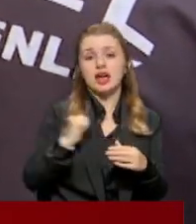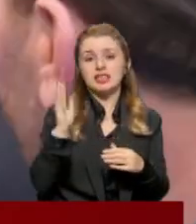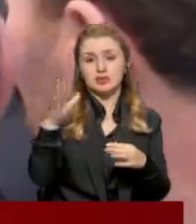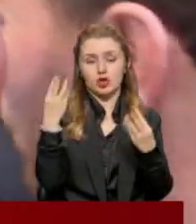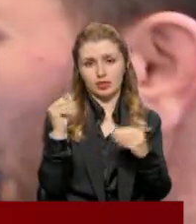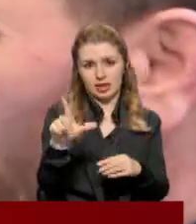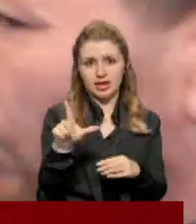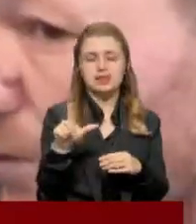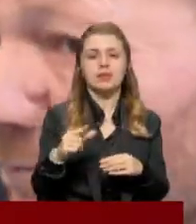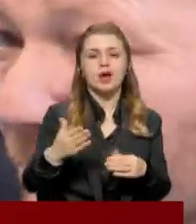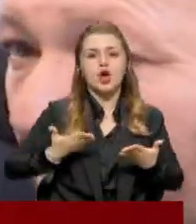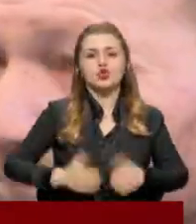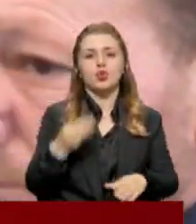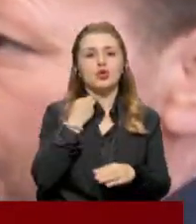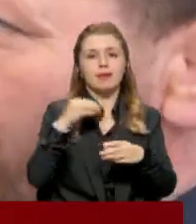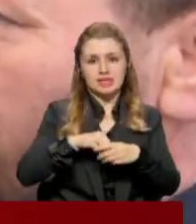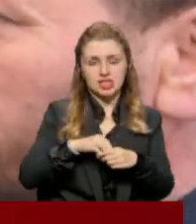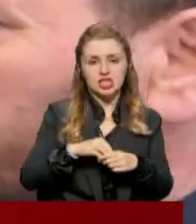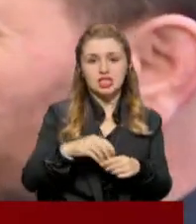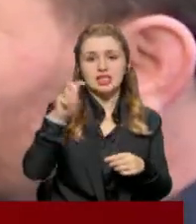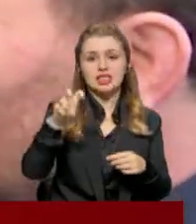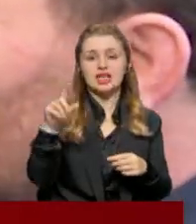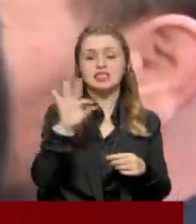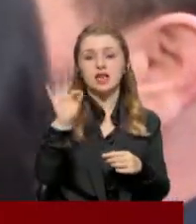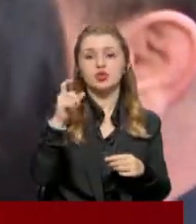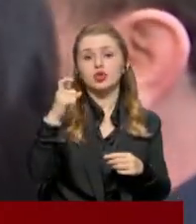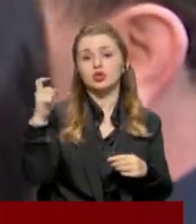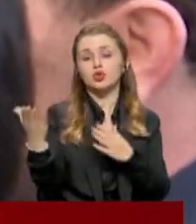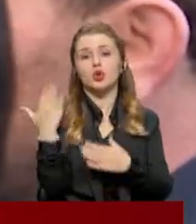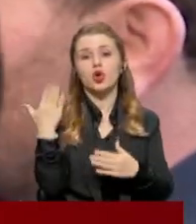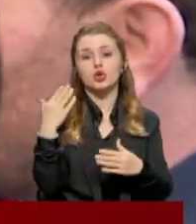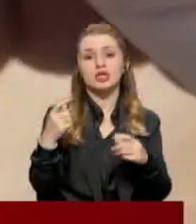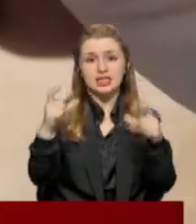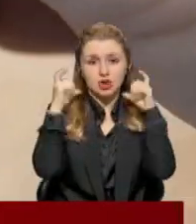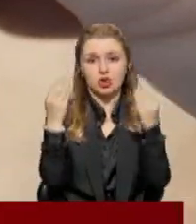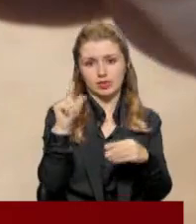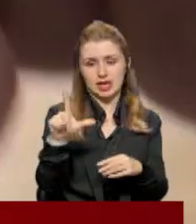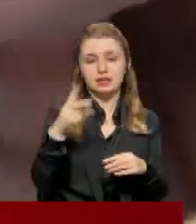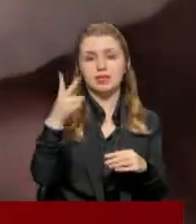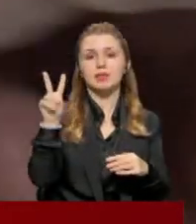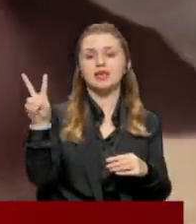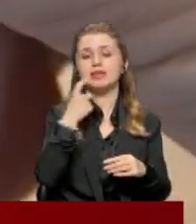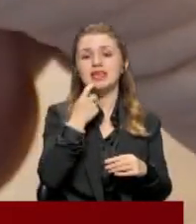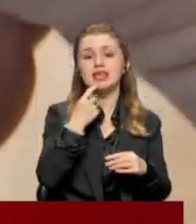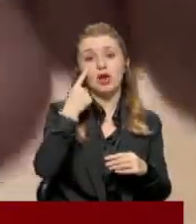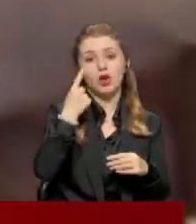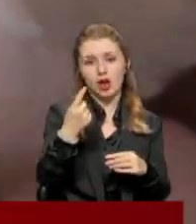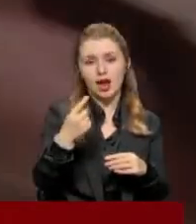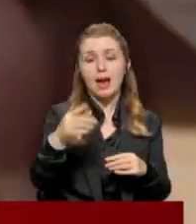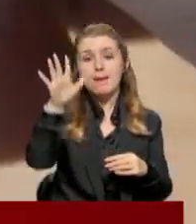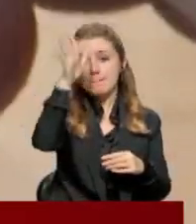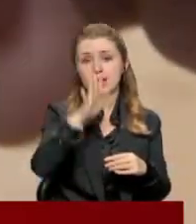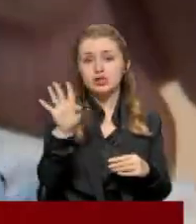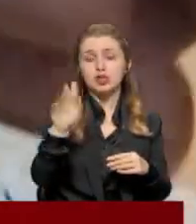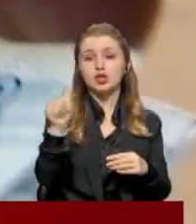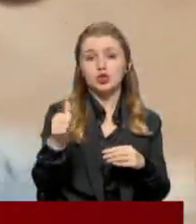olmak gerekiyor. Doğum borçlanması için de 8 Eylül 99 öncesi sigortalı olmak. 2022 yılı tarifesine göre 540